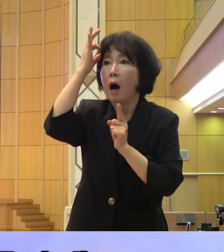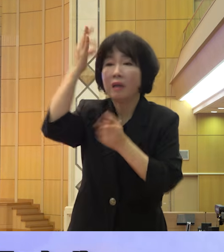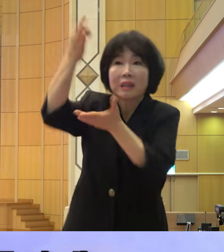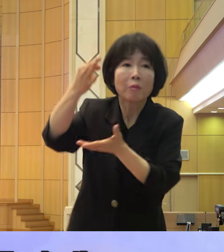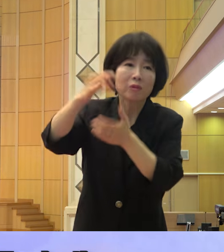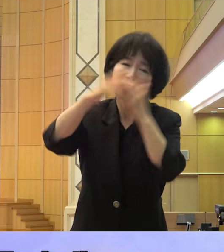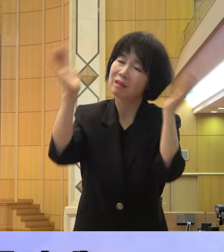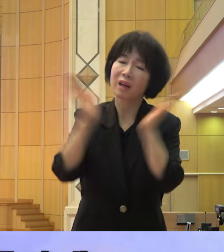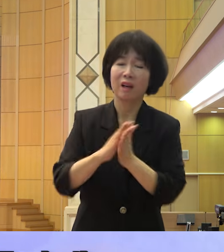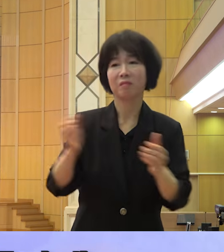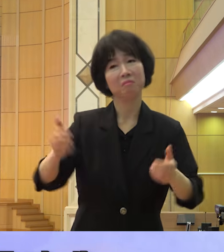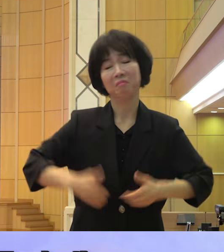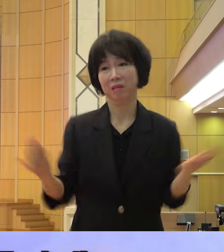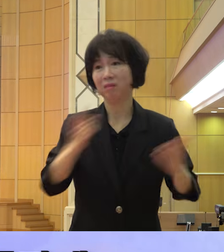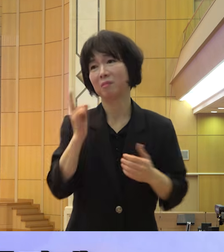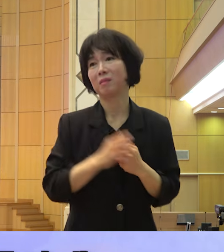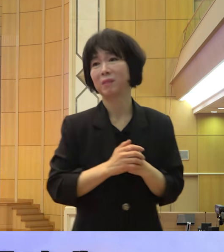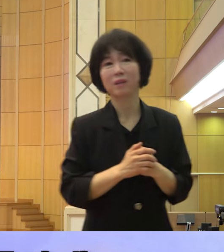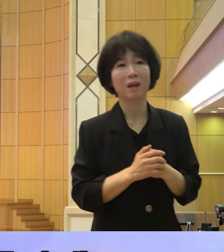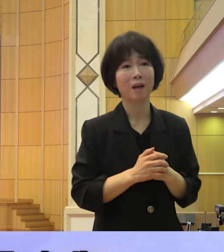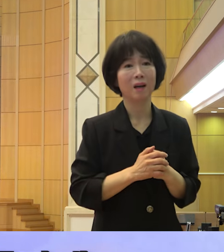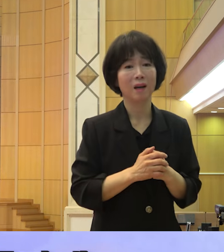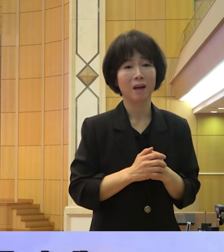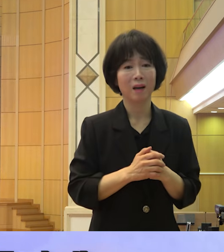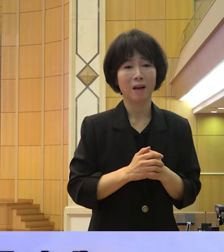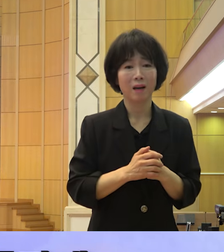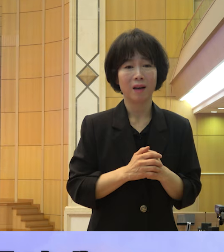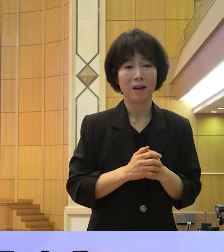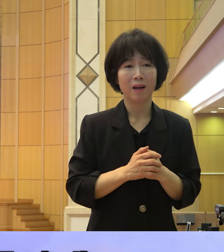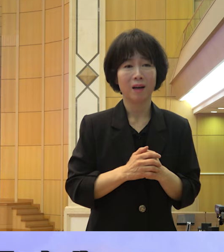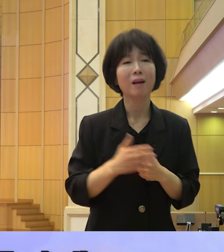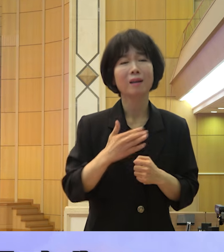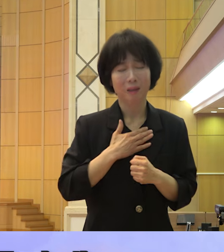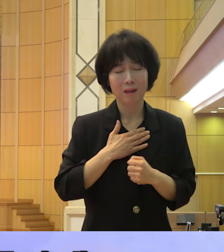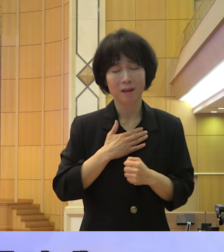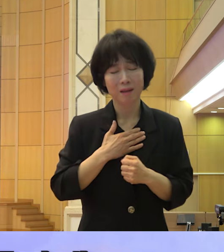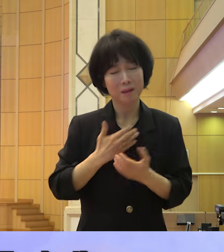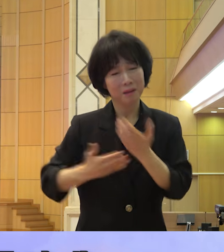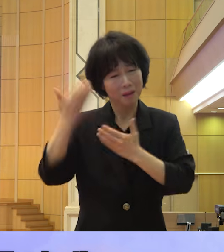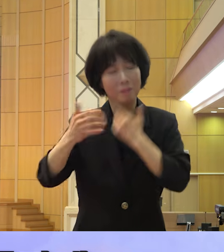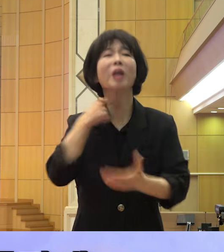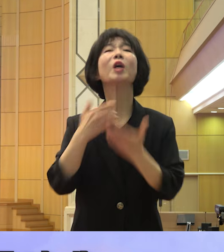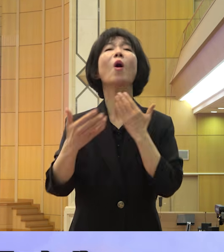소용없어요. 제가 제일 먼저 그것을 경험한 사람이에요.